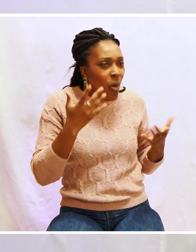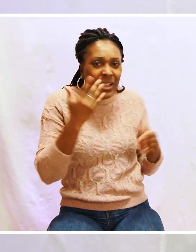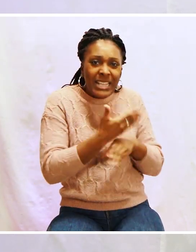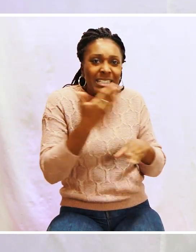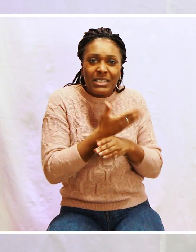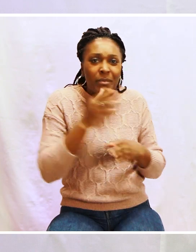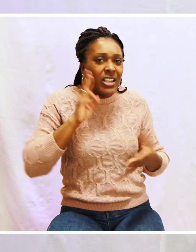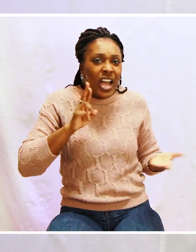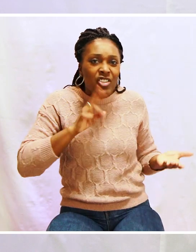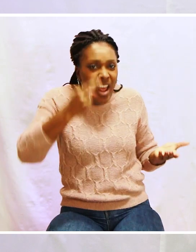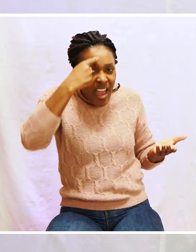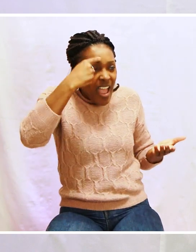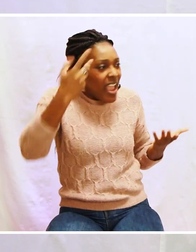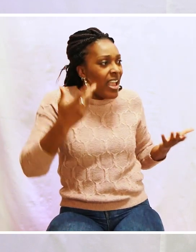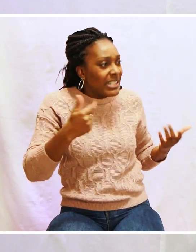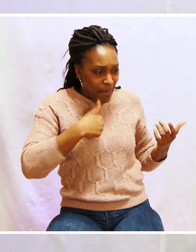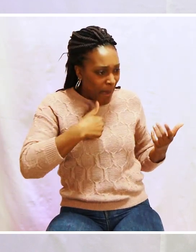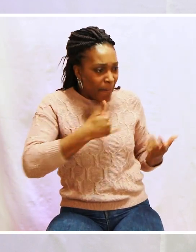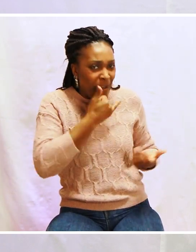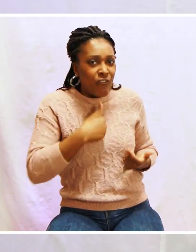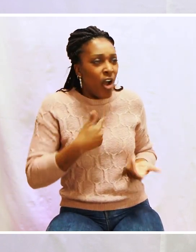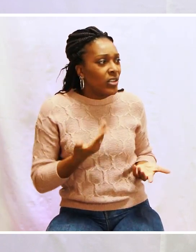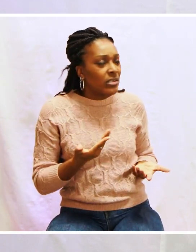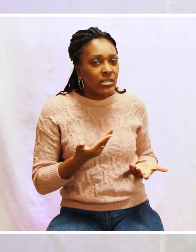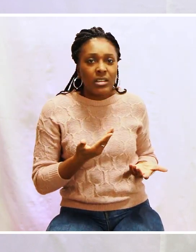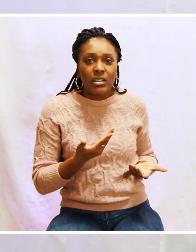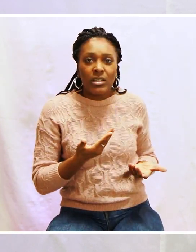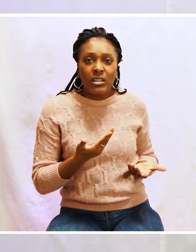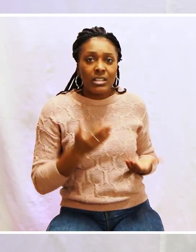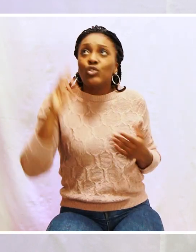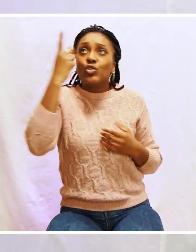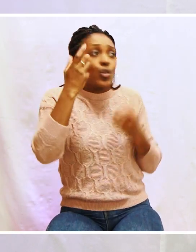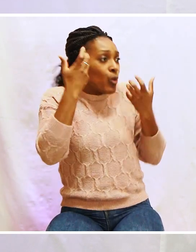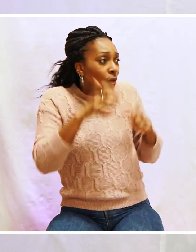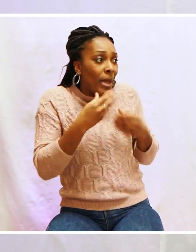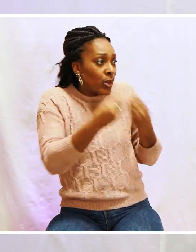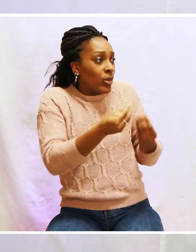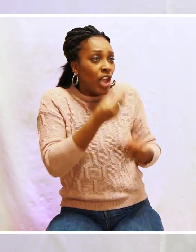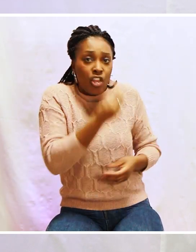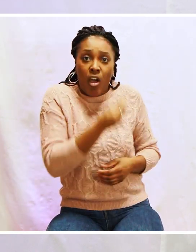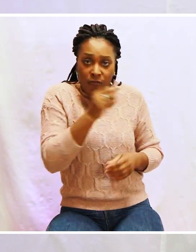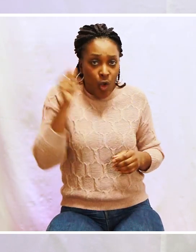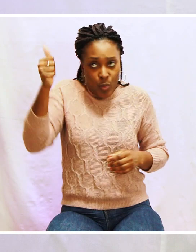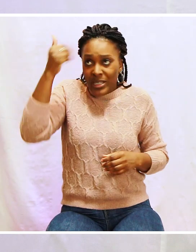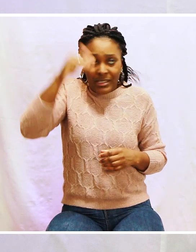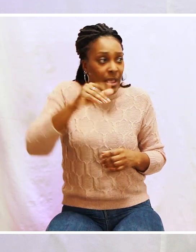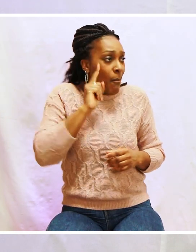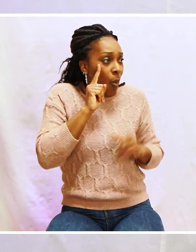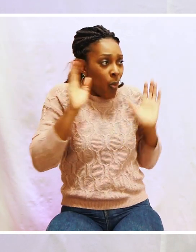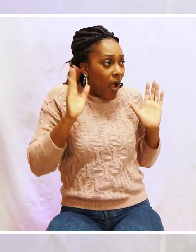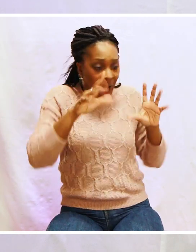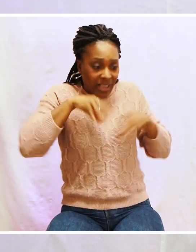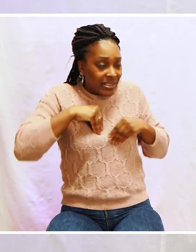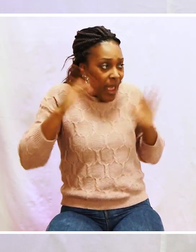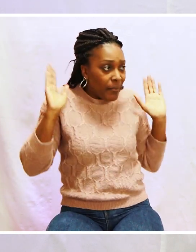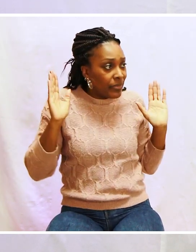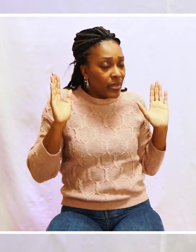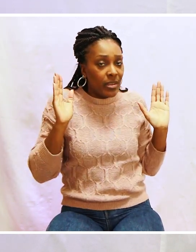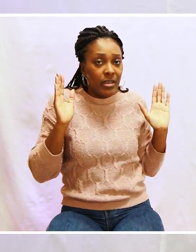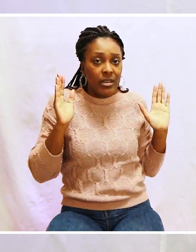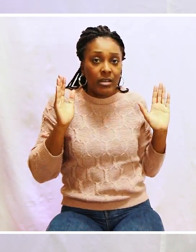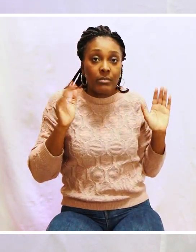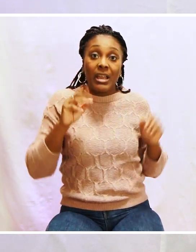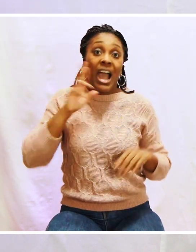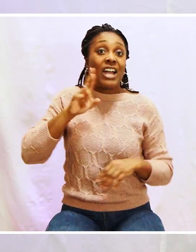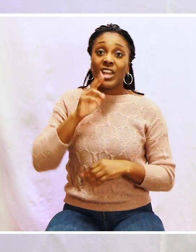Rachel. C'est pas moi la responsable. Si Dieu ne veut pas donner, il a ses raisons. Accepte.